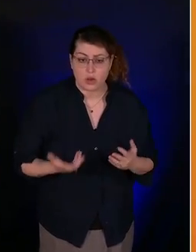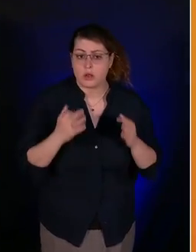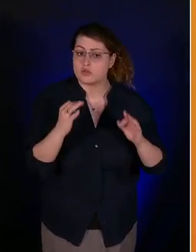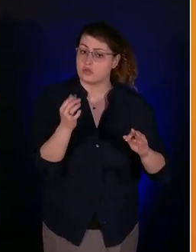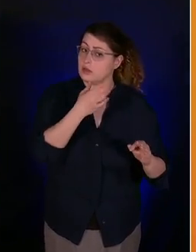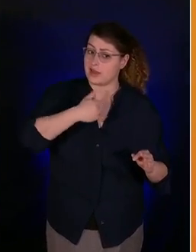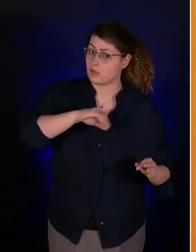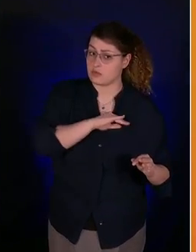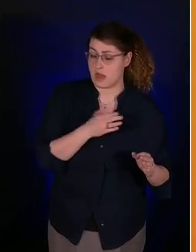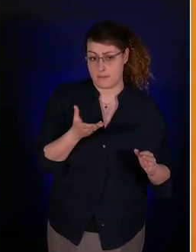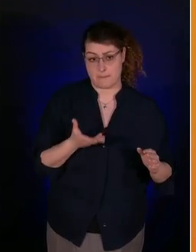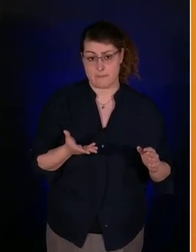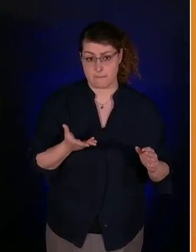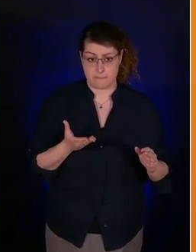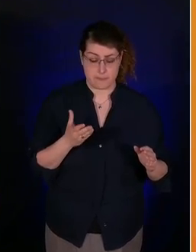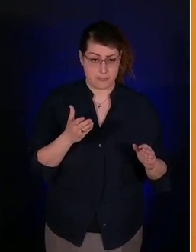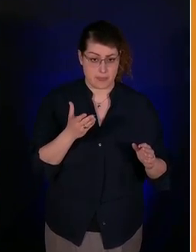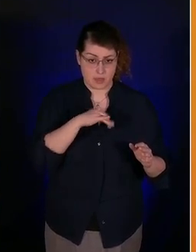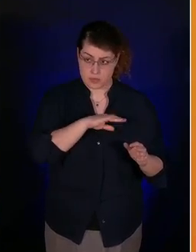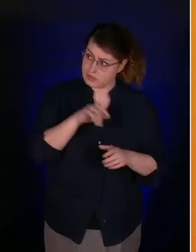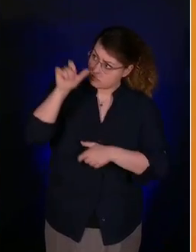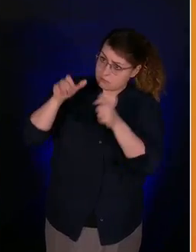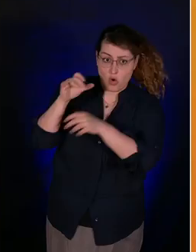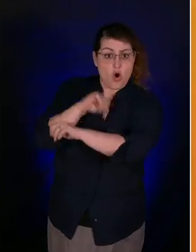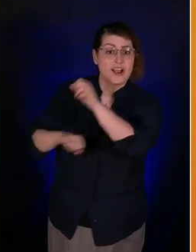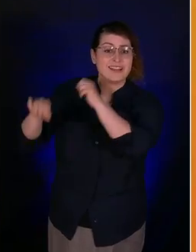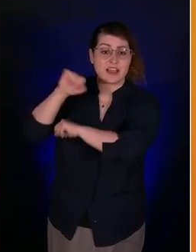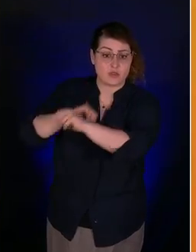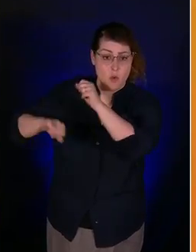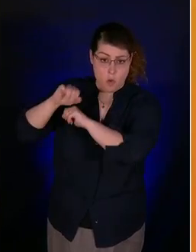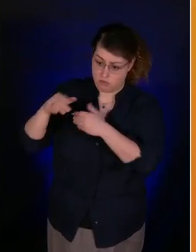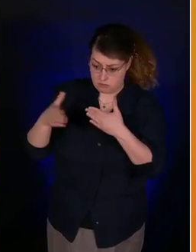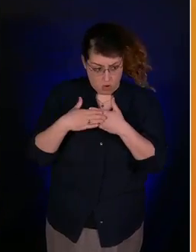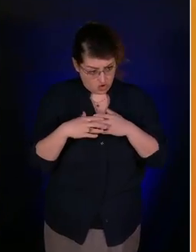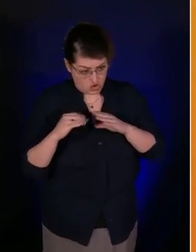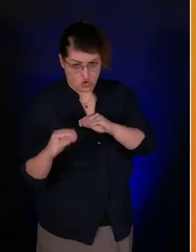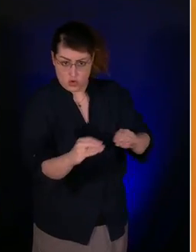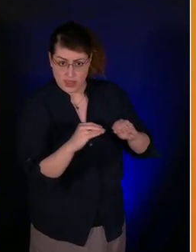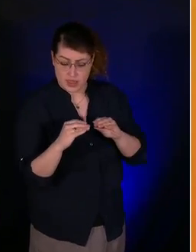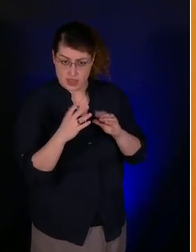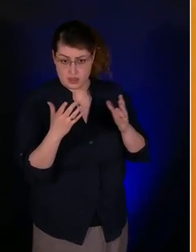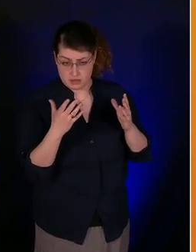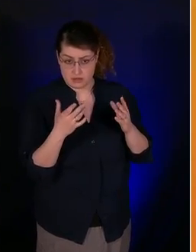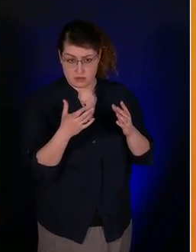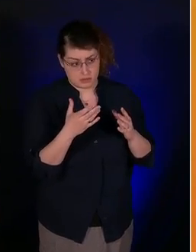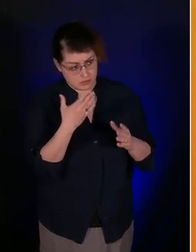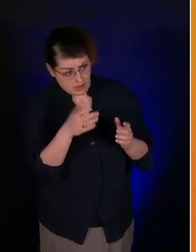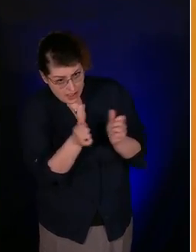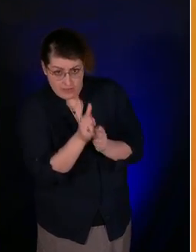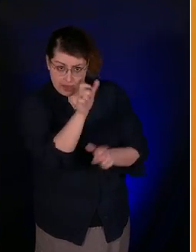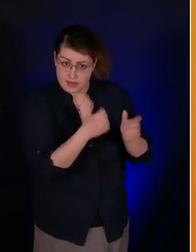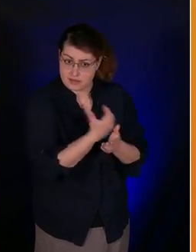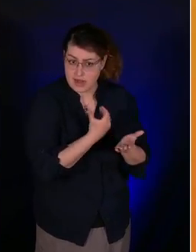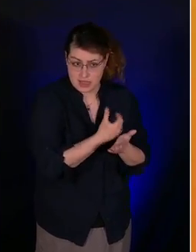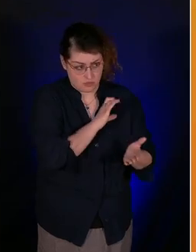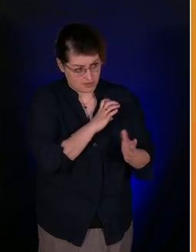la responsabilité première des organisations qui sont au plus près des lieux de travail, des salariés, pour les mobiliser, pour gagner en rapport